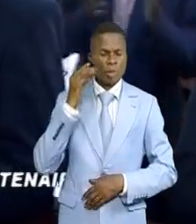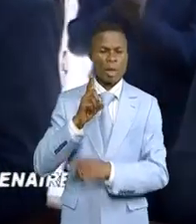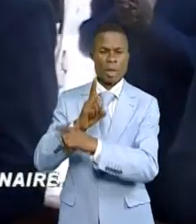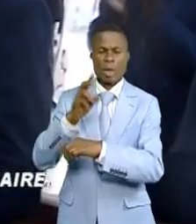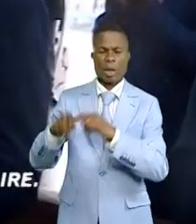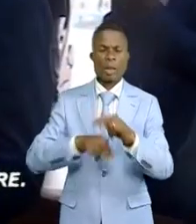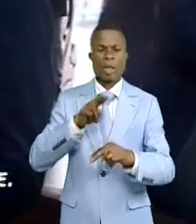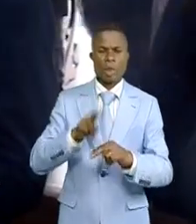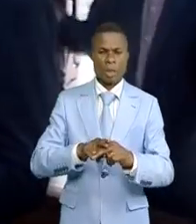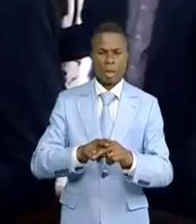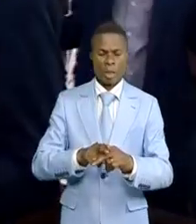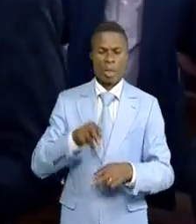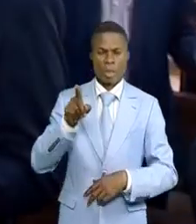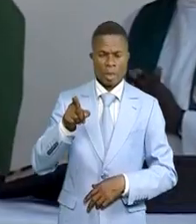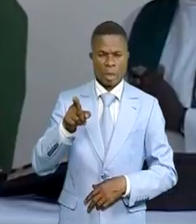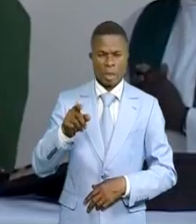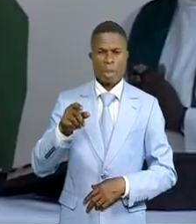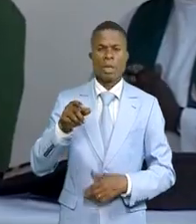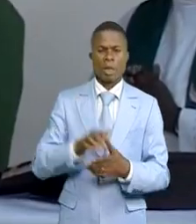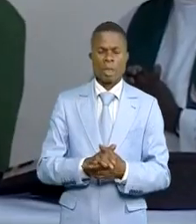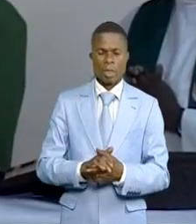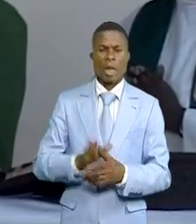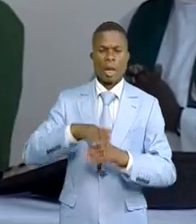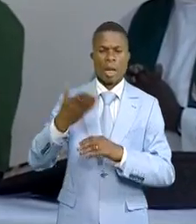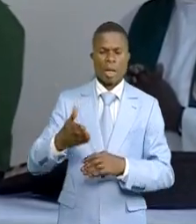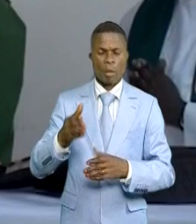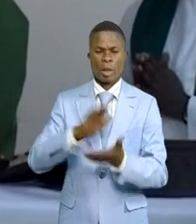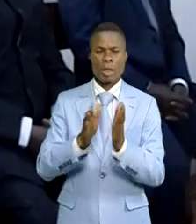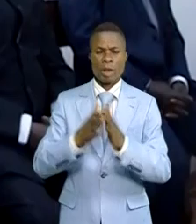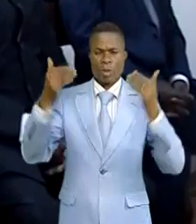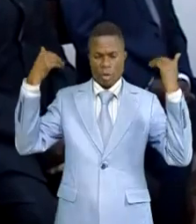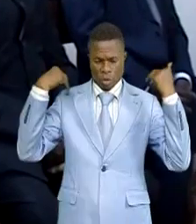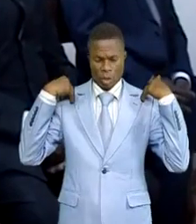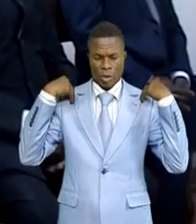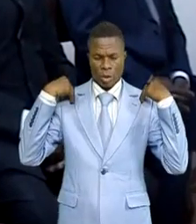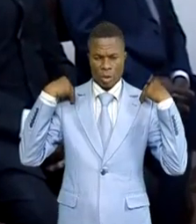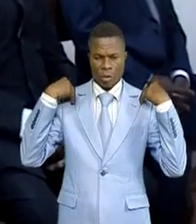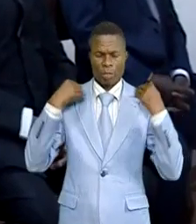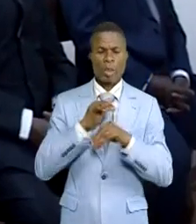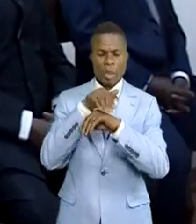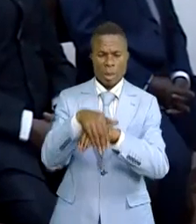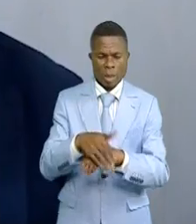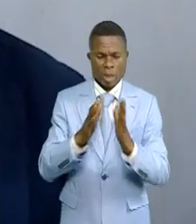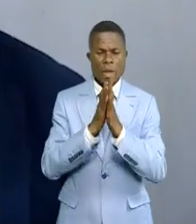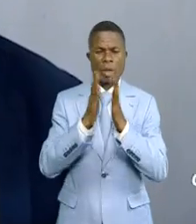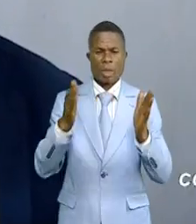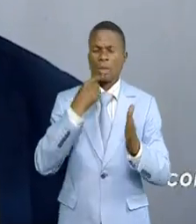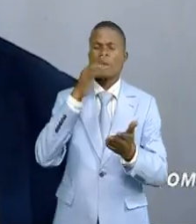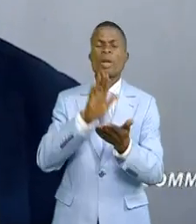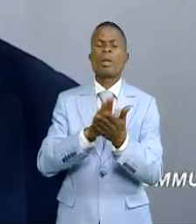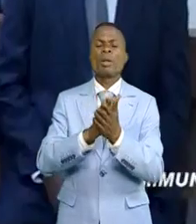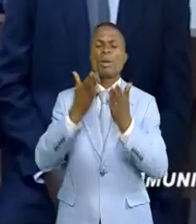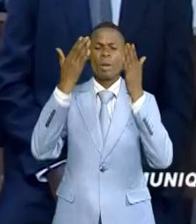Défense nationale, Gilbert Kabanda, au lendemain de sa nomination à ce poste, en participant à la messe d'action des